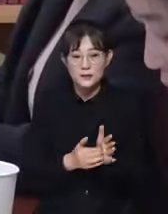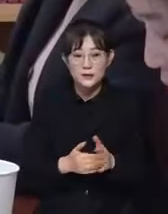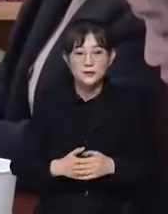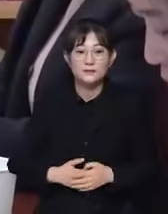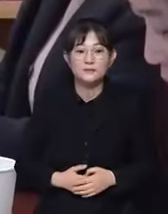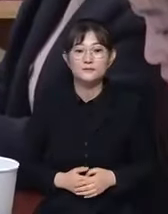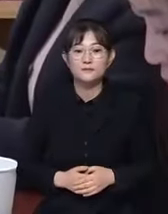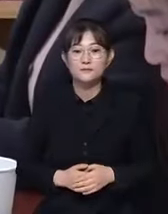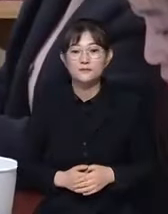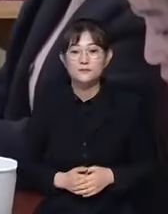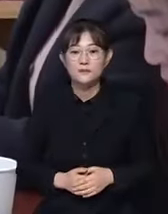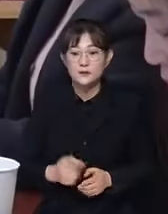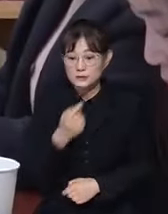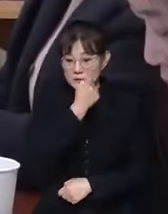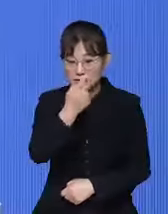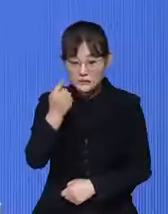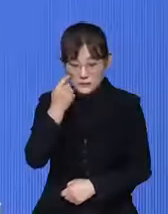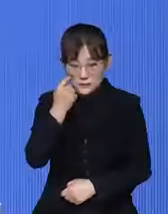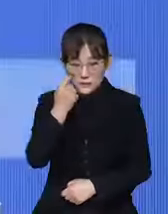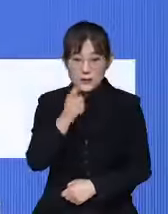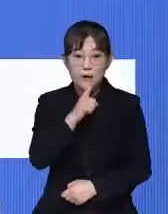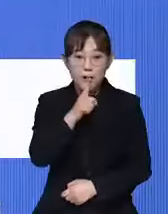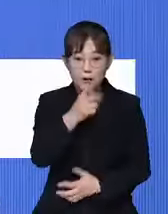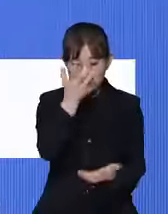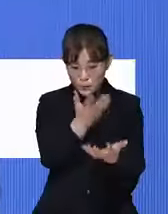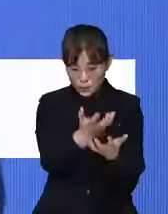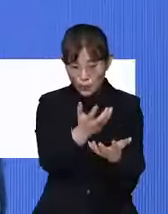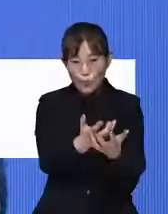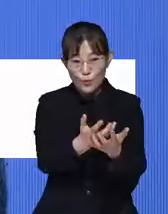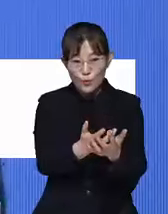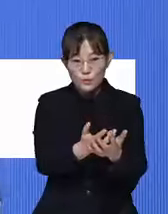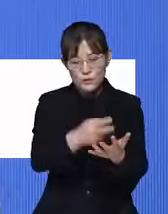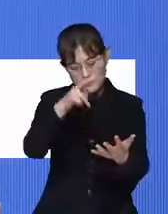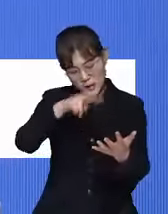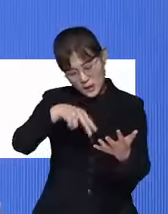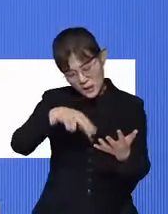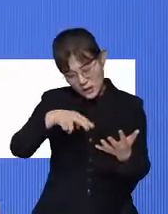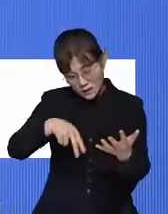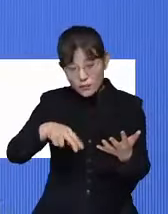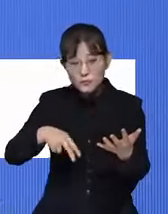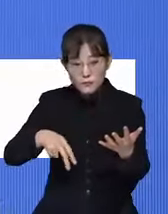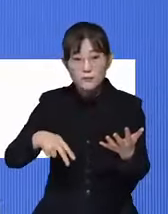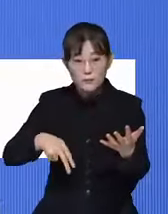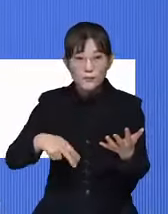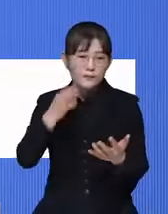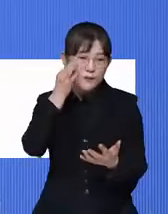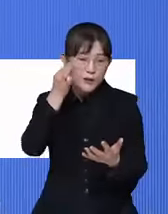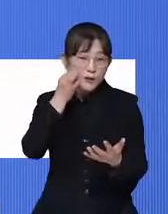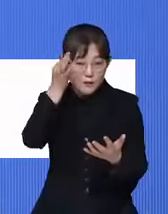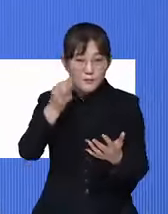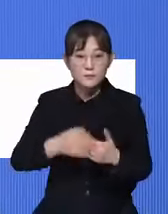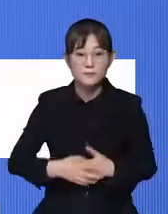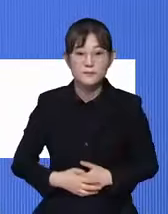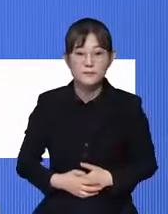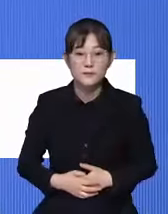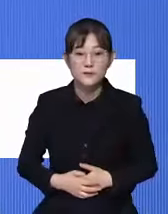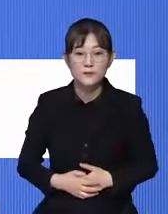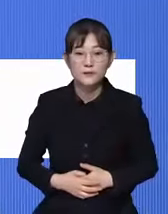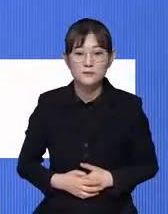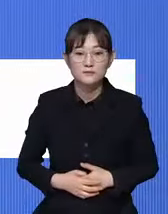왔습니다 증언에서 시작을 해서 최대한 많이 증언을 읽으려고 노력을 했고요 그